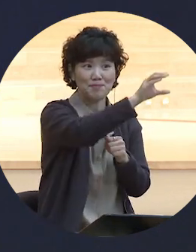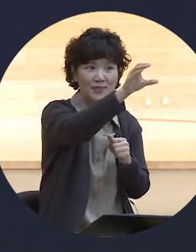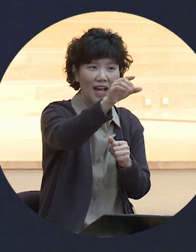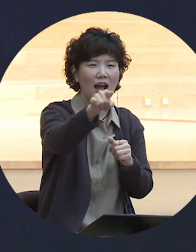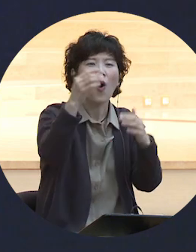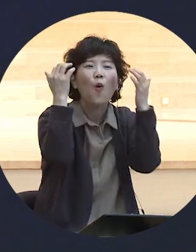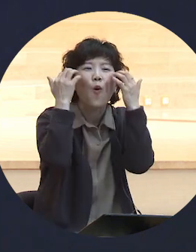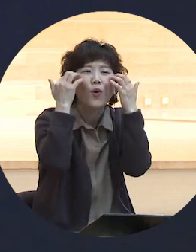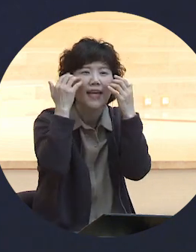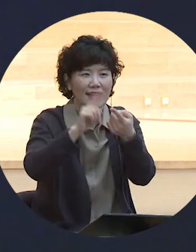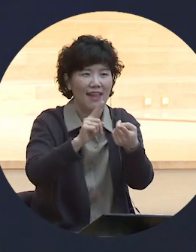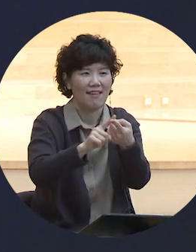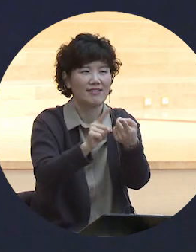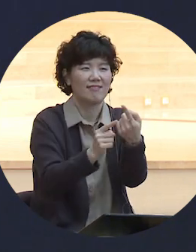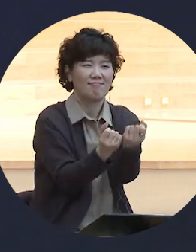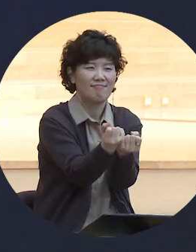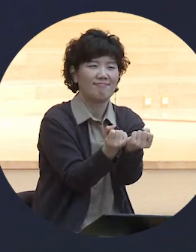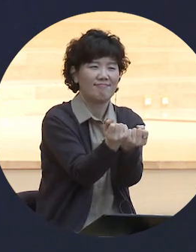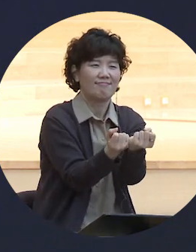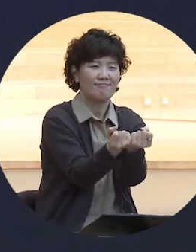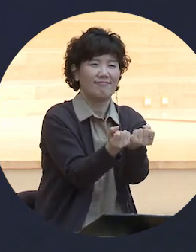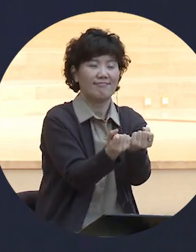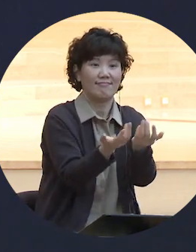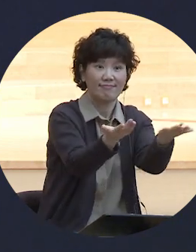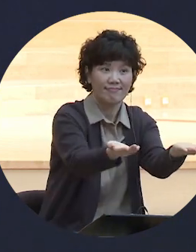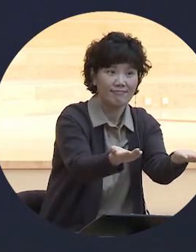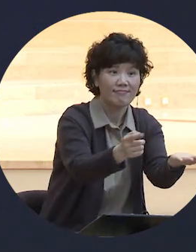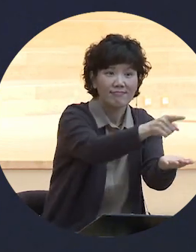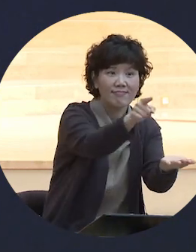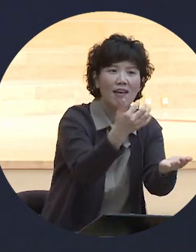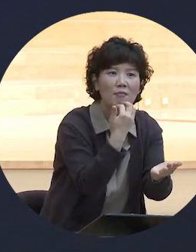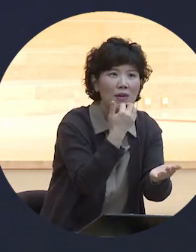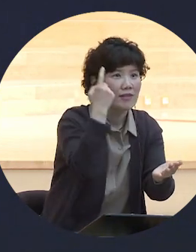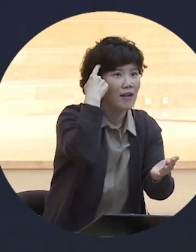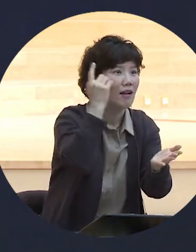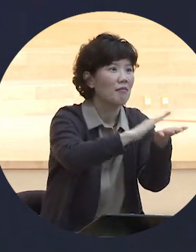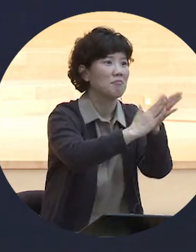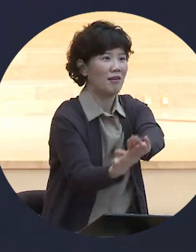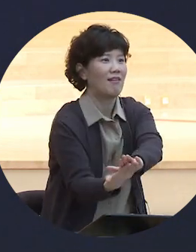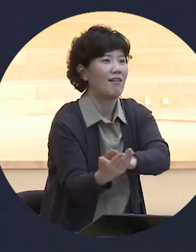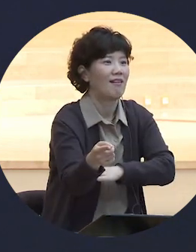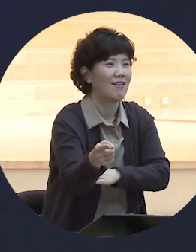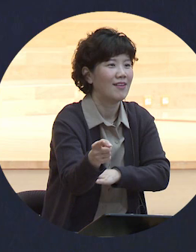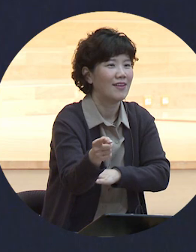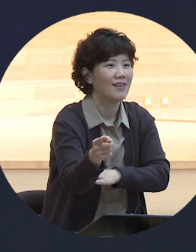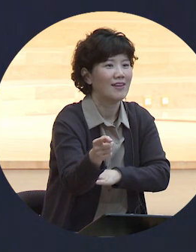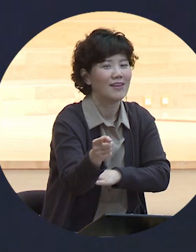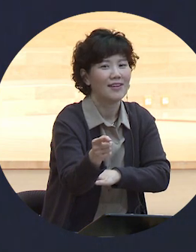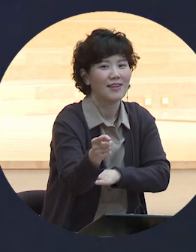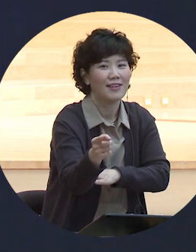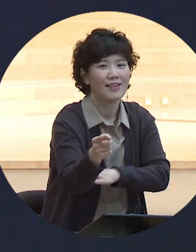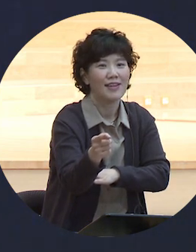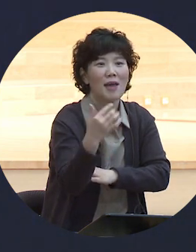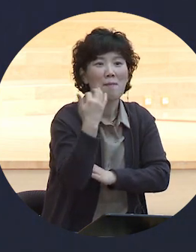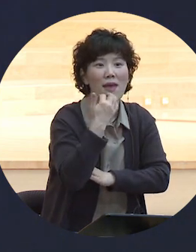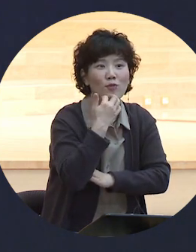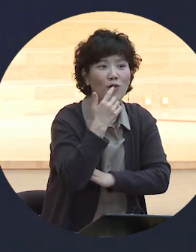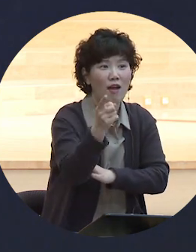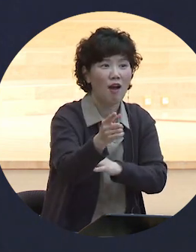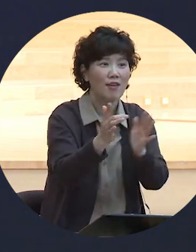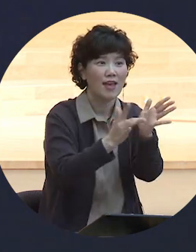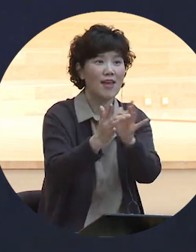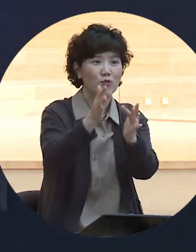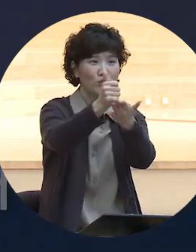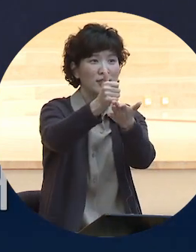대해서 쫙 말씀을 하시니까 이 베드로가 생각이 달라졌던가 봐요. 베드로가 예수님을